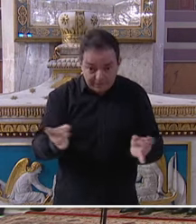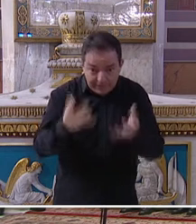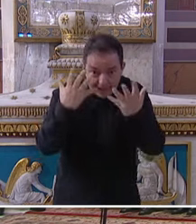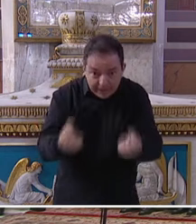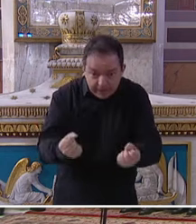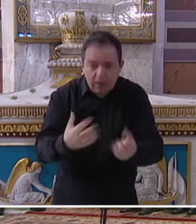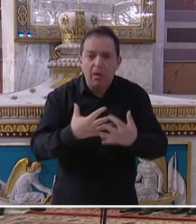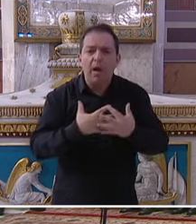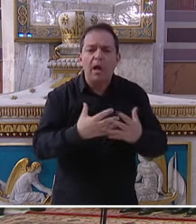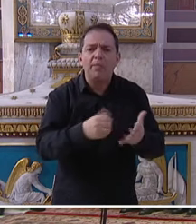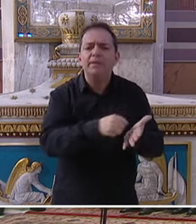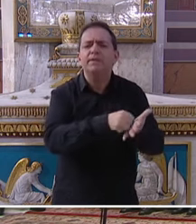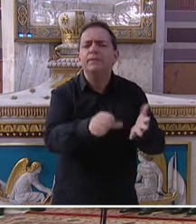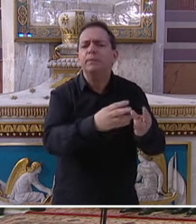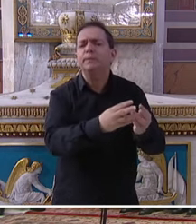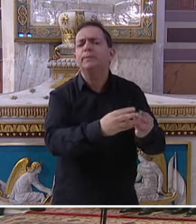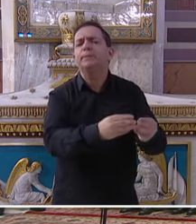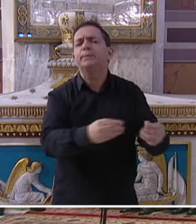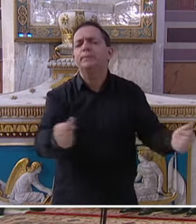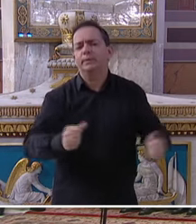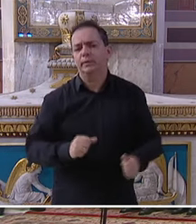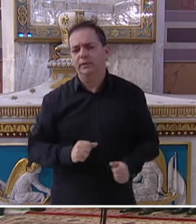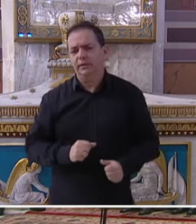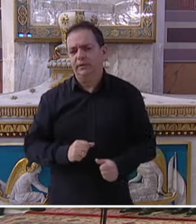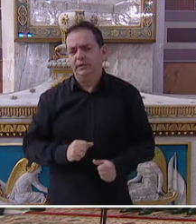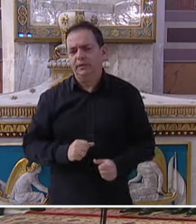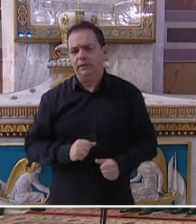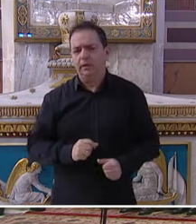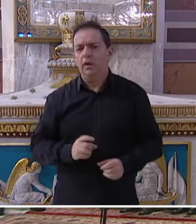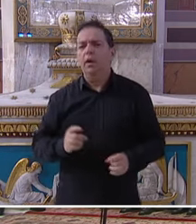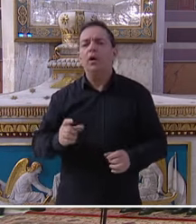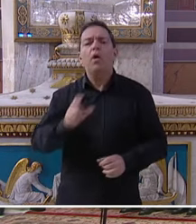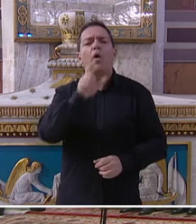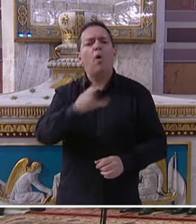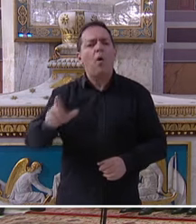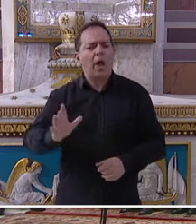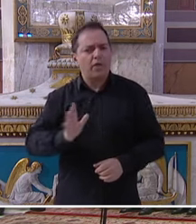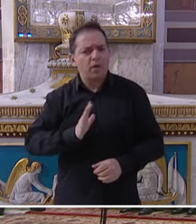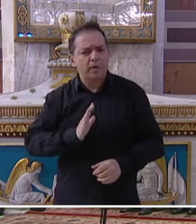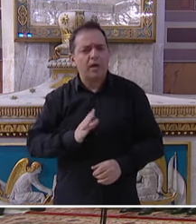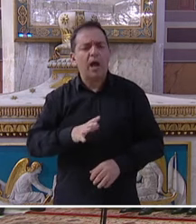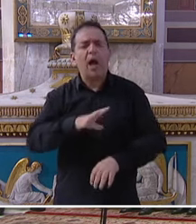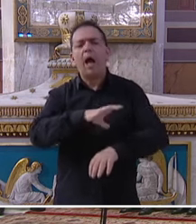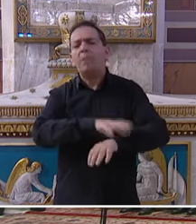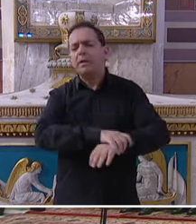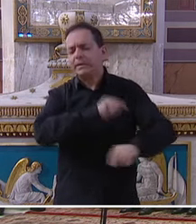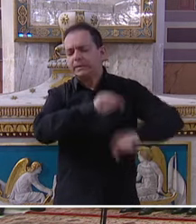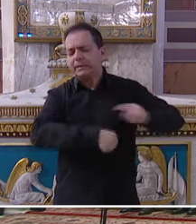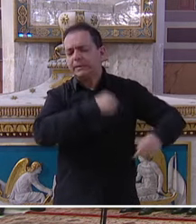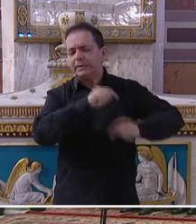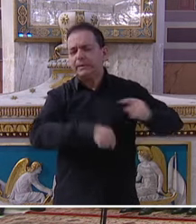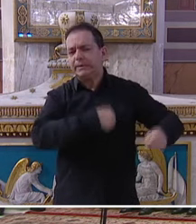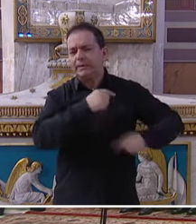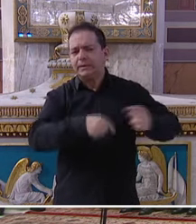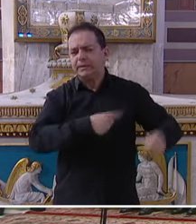αγάπη». Και ο άνθρωπος που πάσχει από αυτό το πάθος, το οποίο